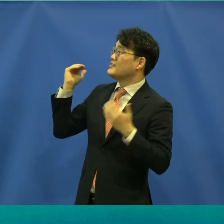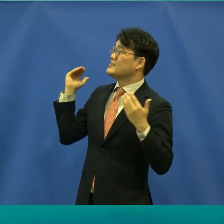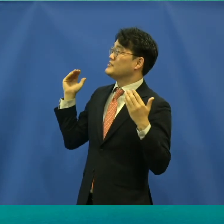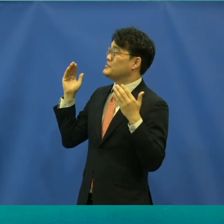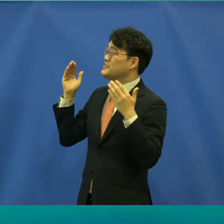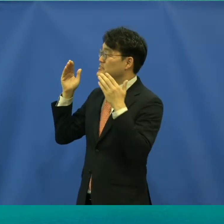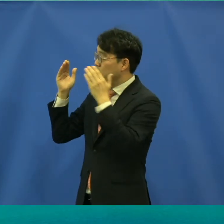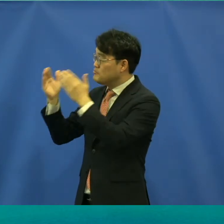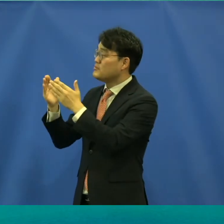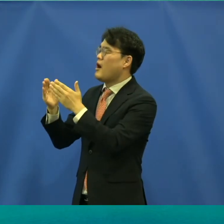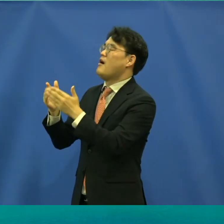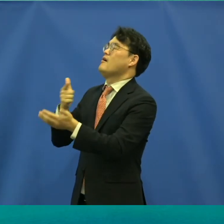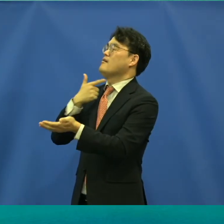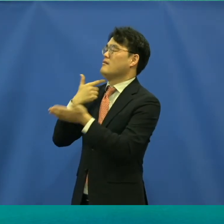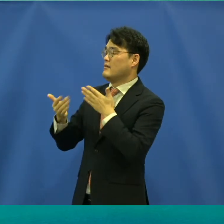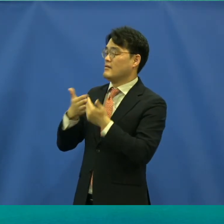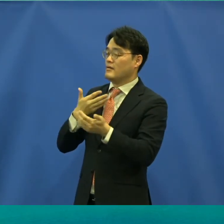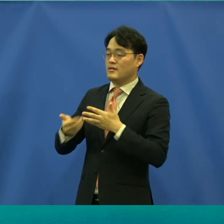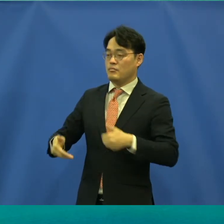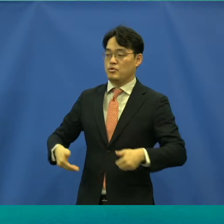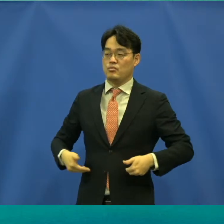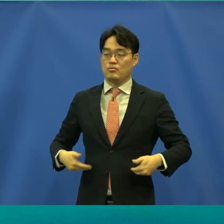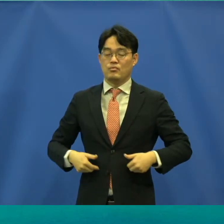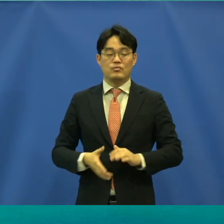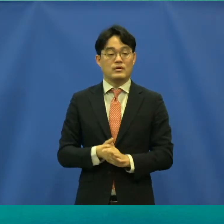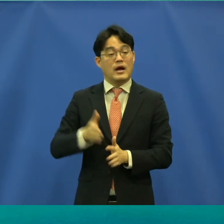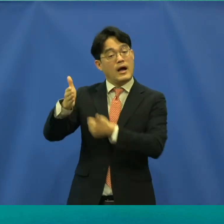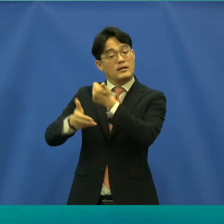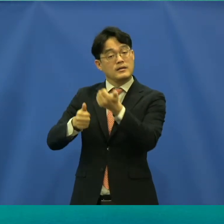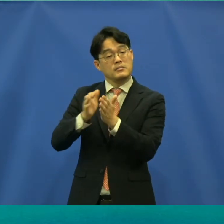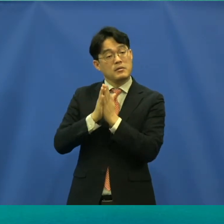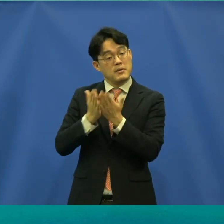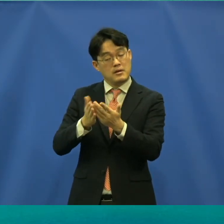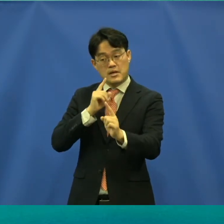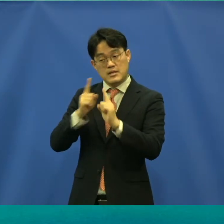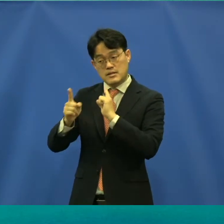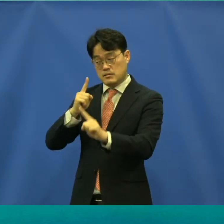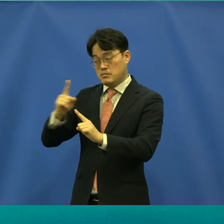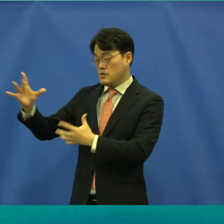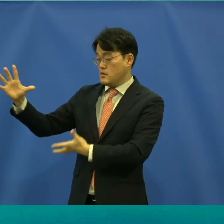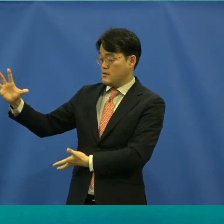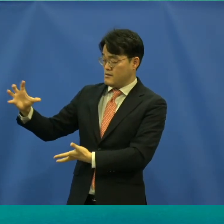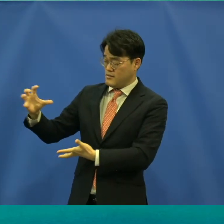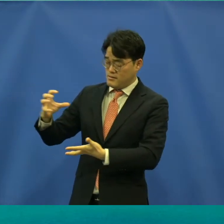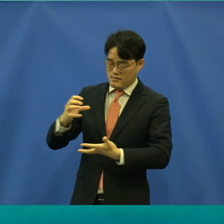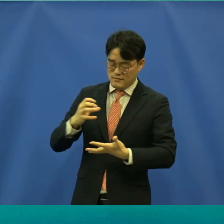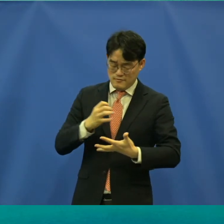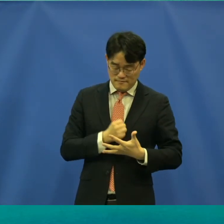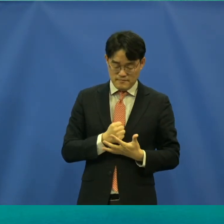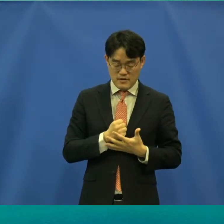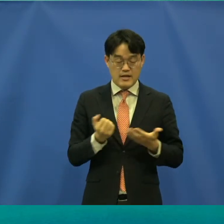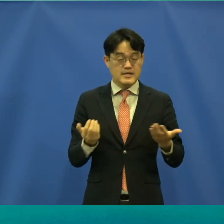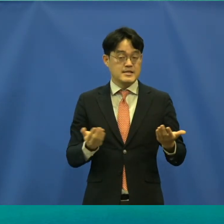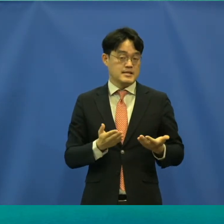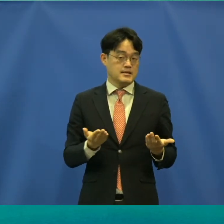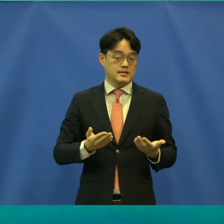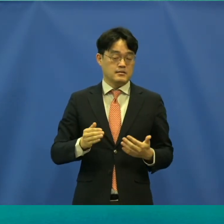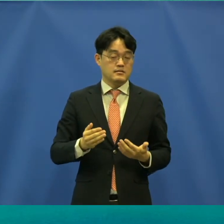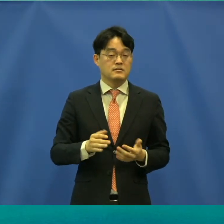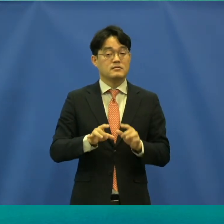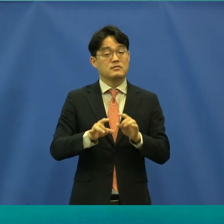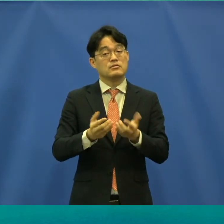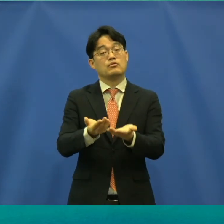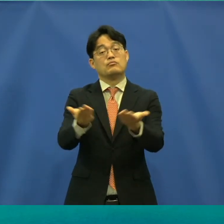여러분, 하나님의 말씀을 듣는 일은 우리의 삶의 가장 귀중한 일입니다.